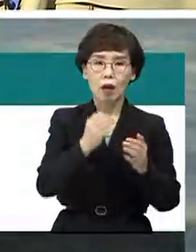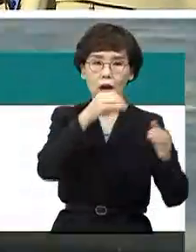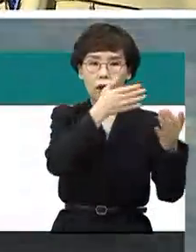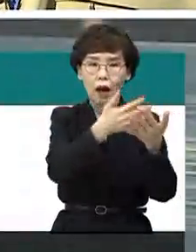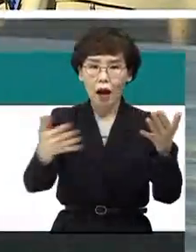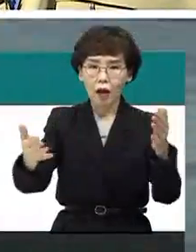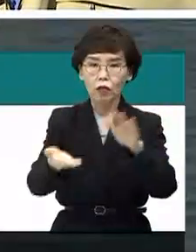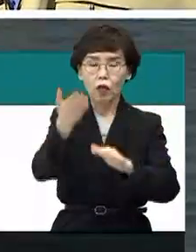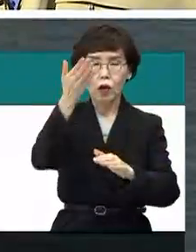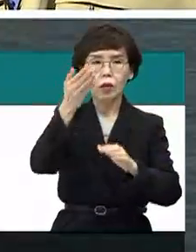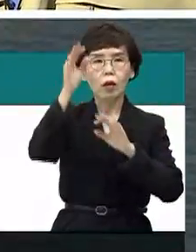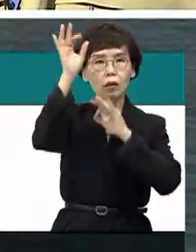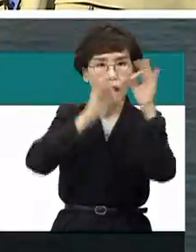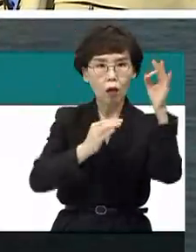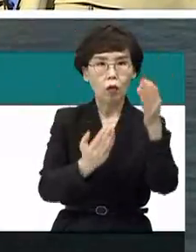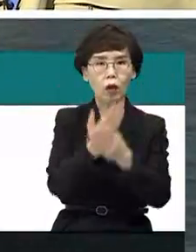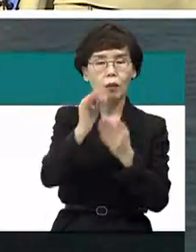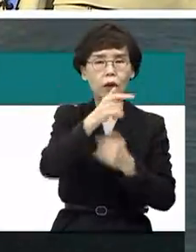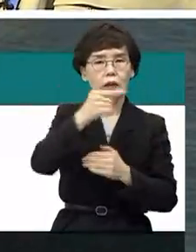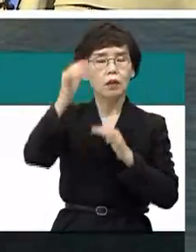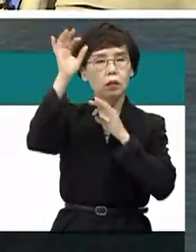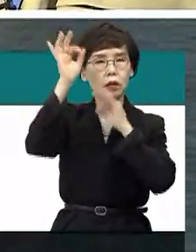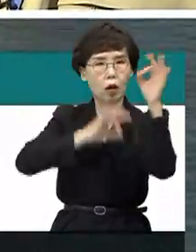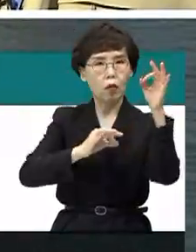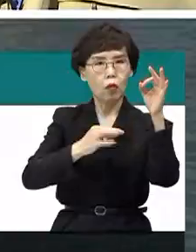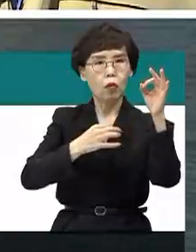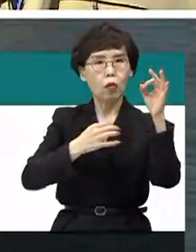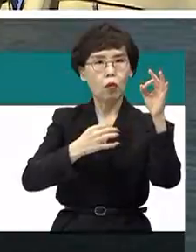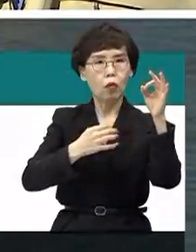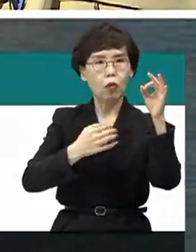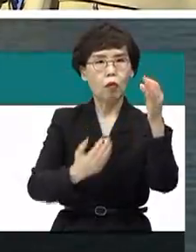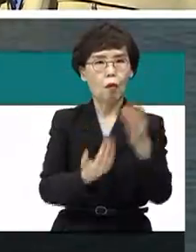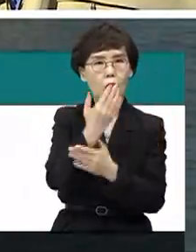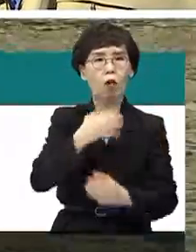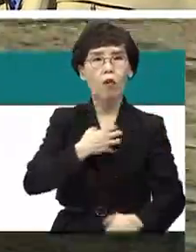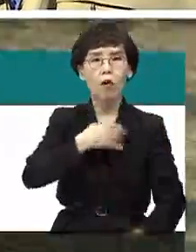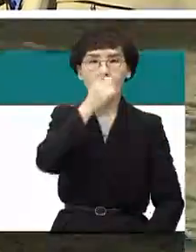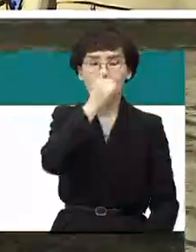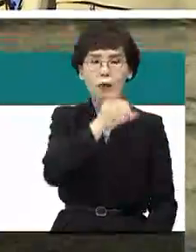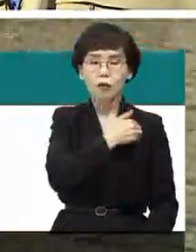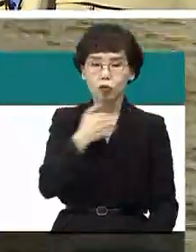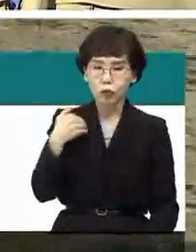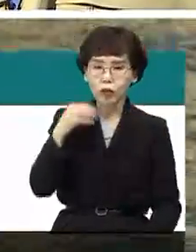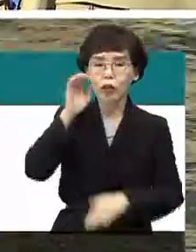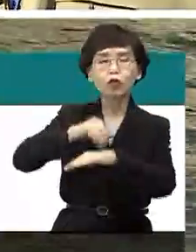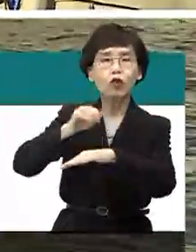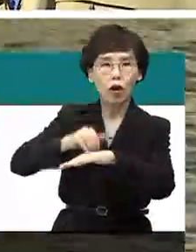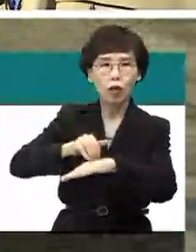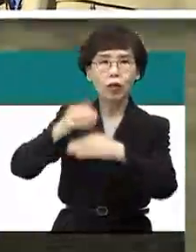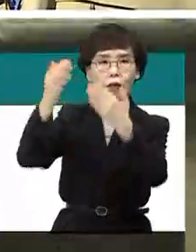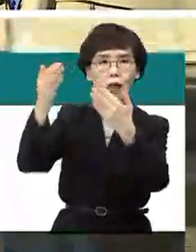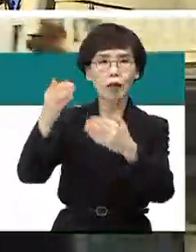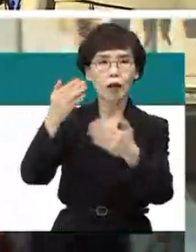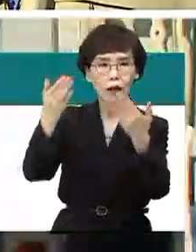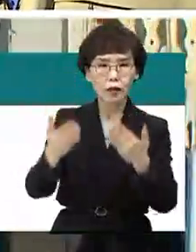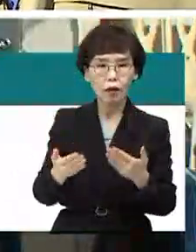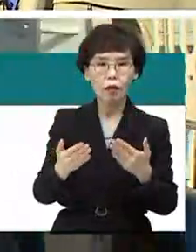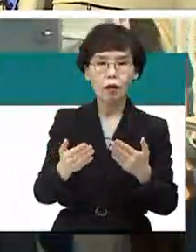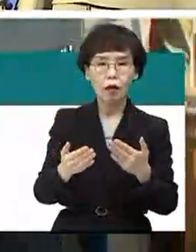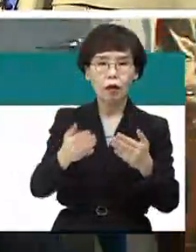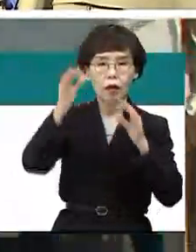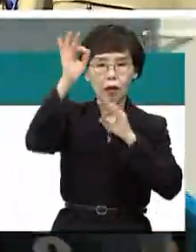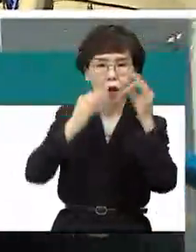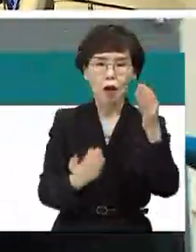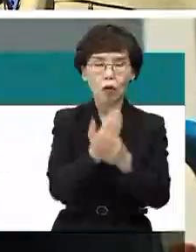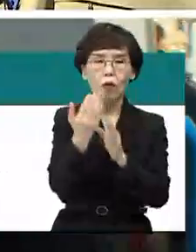자칫하면 대형사고로 발전할 수 있습니다. 충분한 훈련을 통하여 사고를 사전에